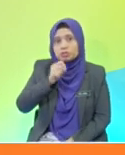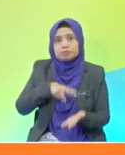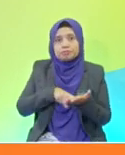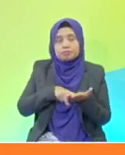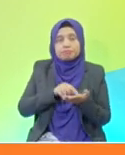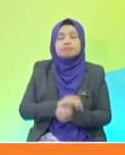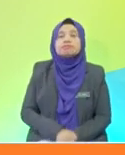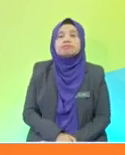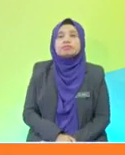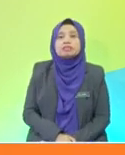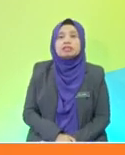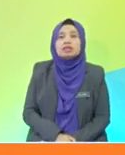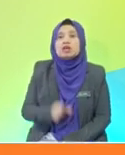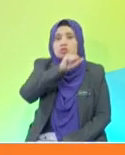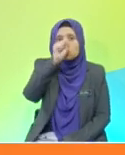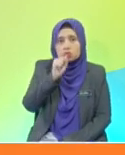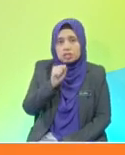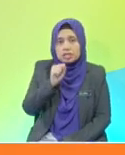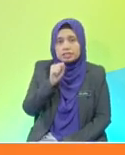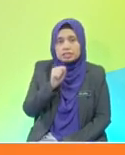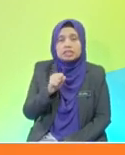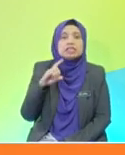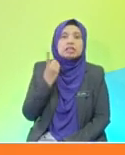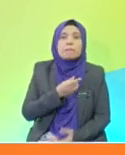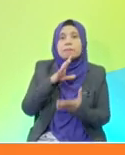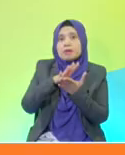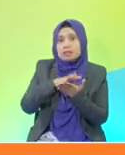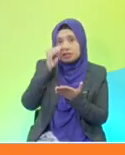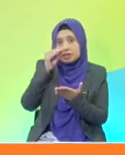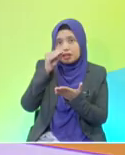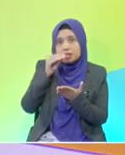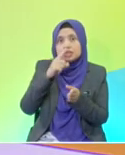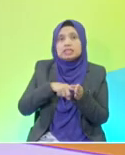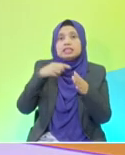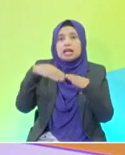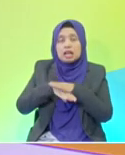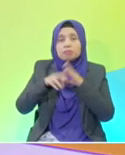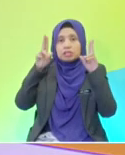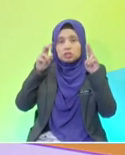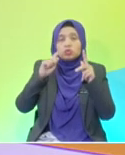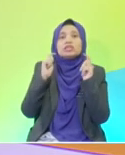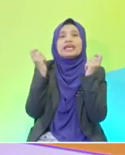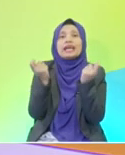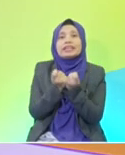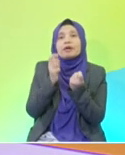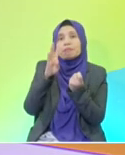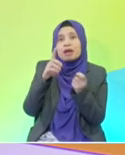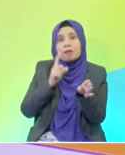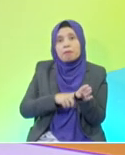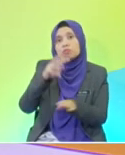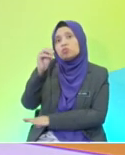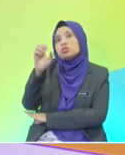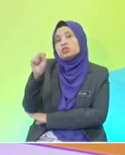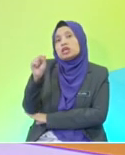Oke sebenarnya soal ini kita belajar di dalam tajuk tingkatan 4 padamu ke